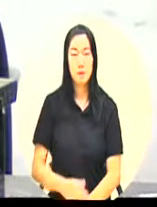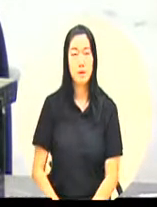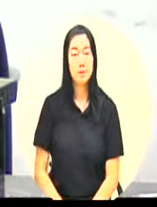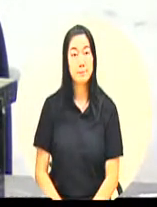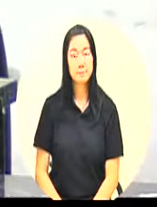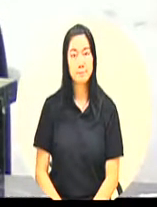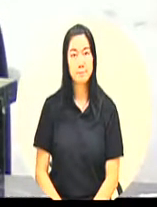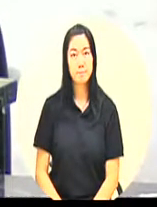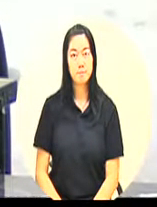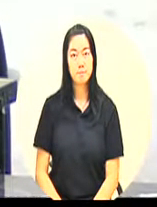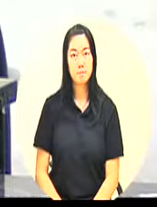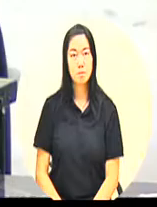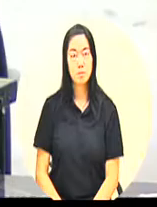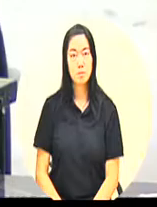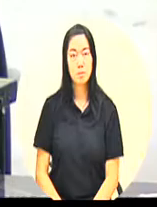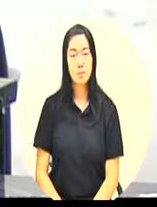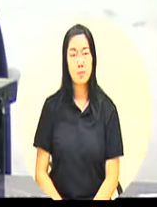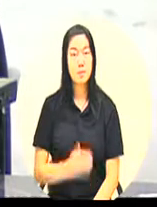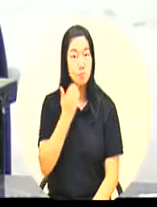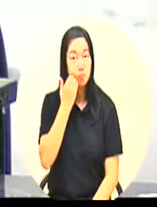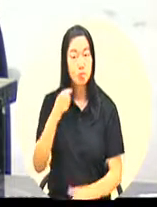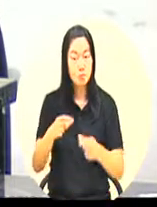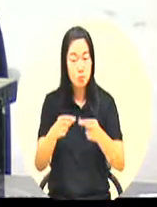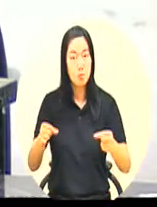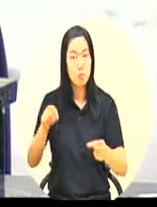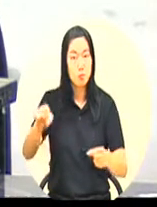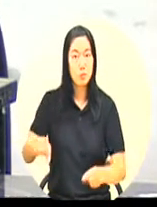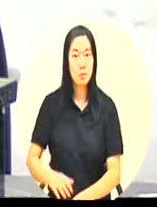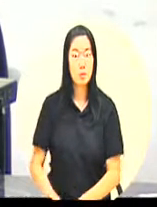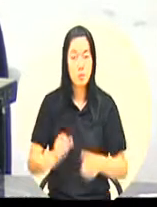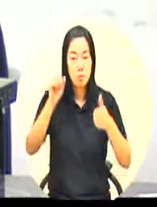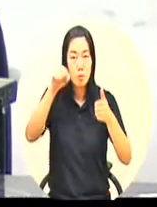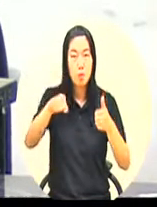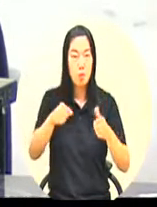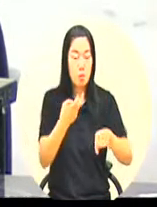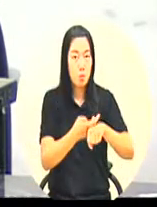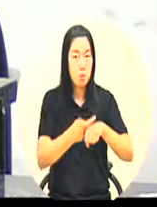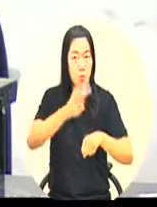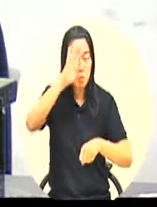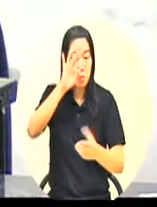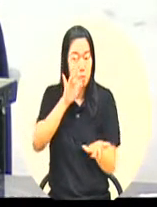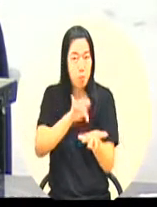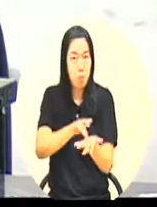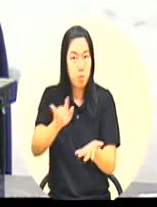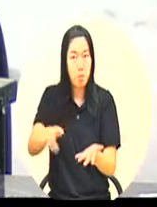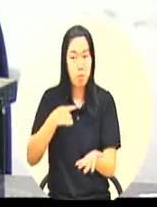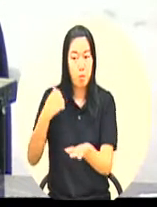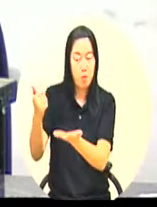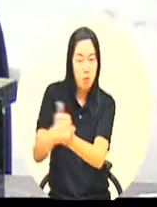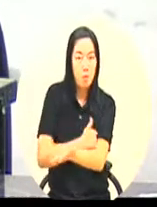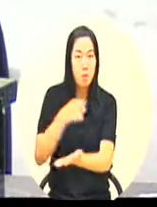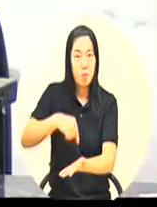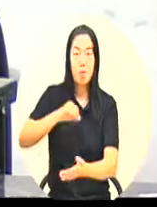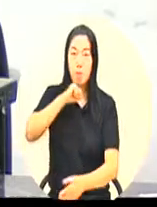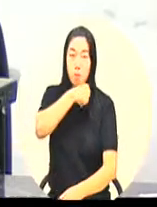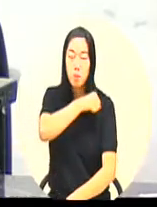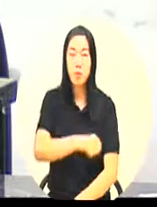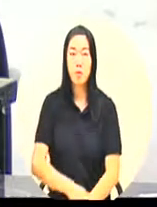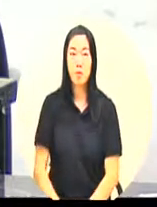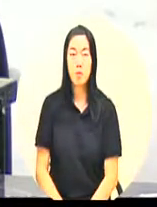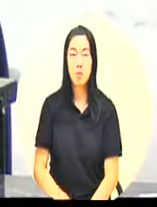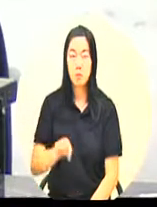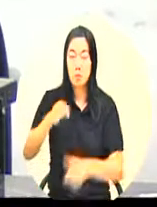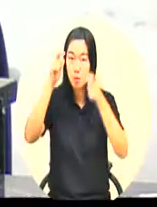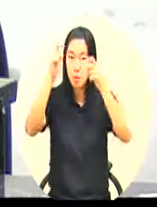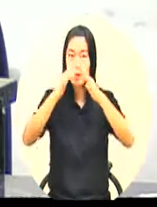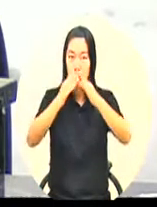分万一日本的诺罗病毒还有诺罗病毒生鱼片输入进台湾，那我们这个高雄